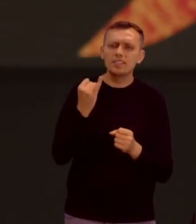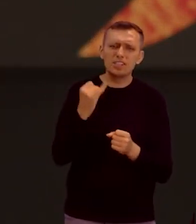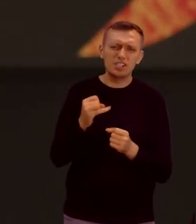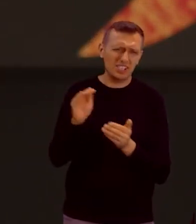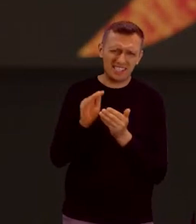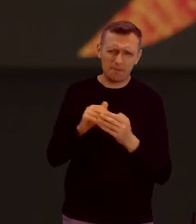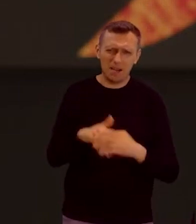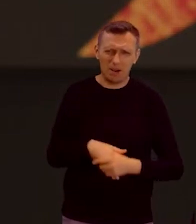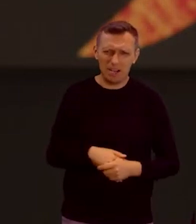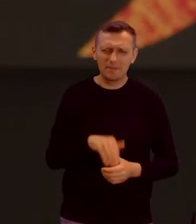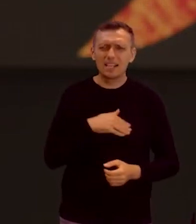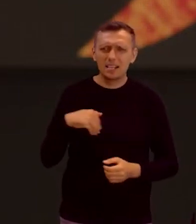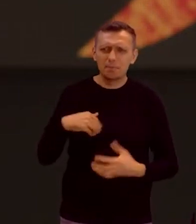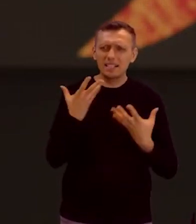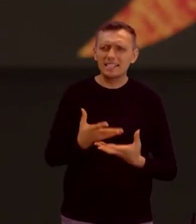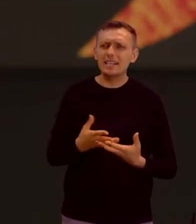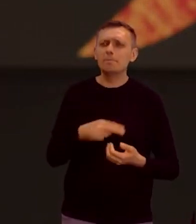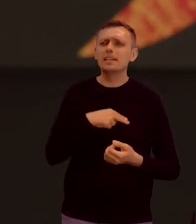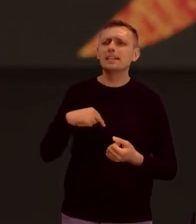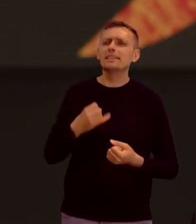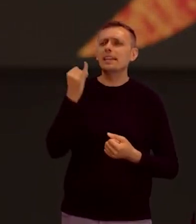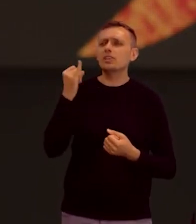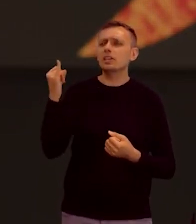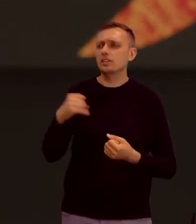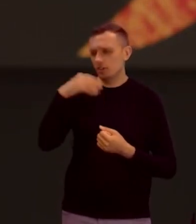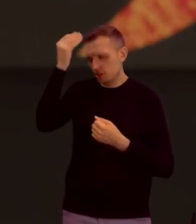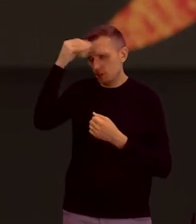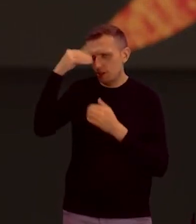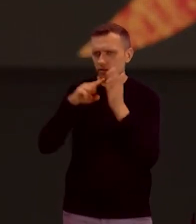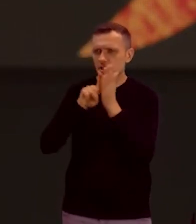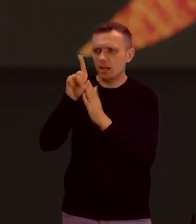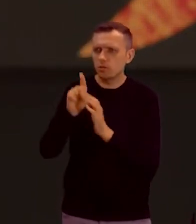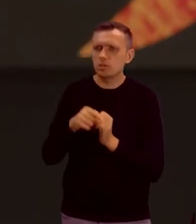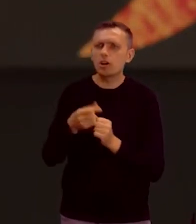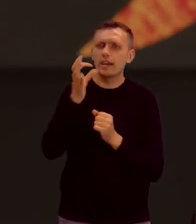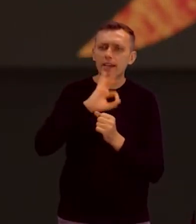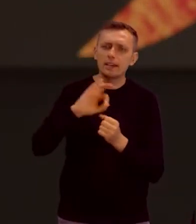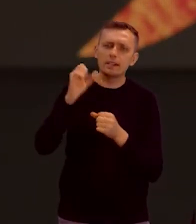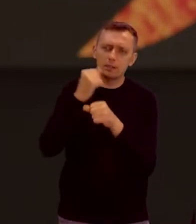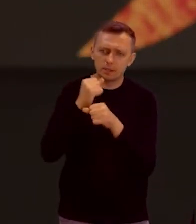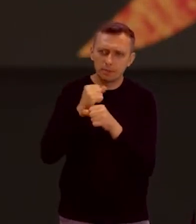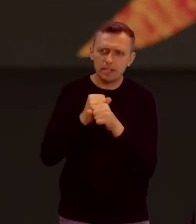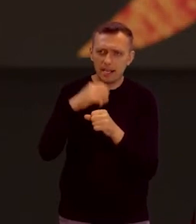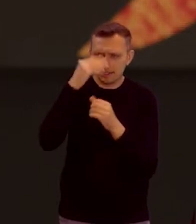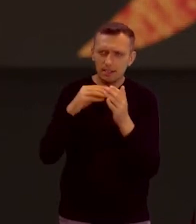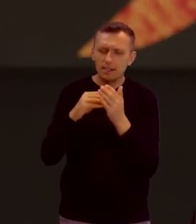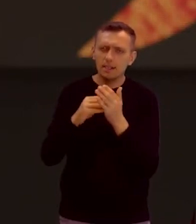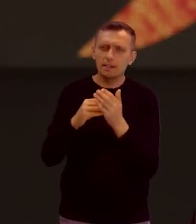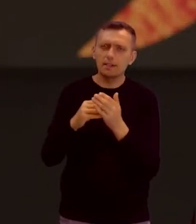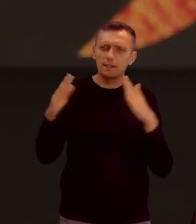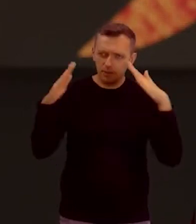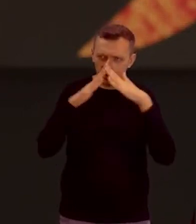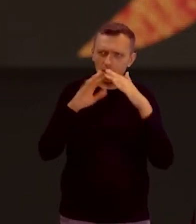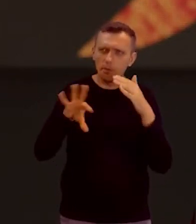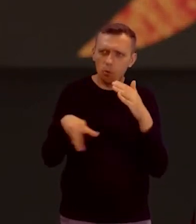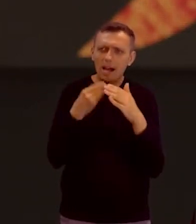karierę, miały dach nad głową, poślubiły właściwego współmałżonka, no i wyprowadziły się z domu. Ale